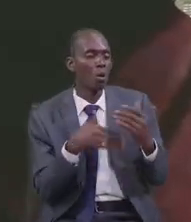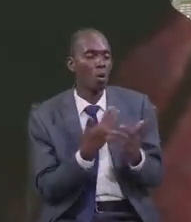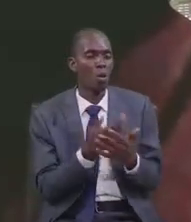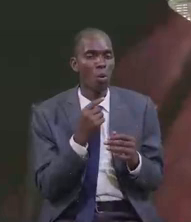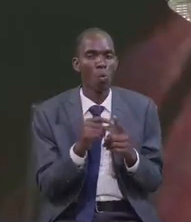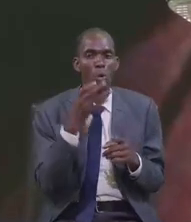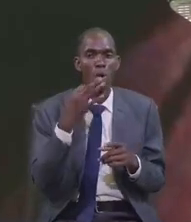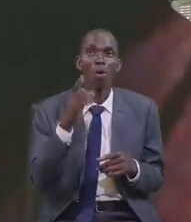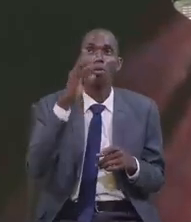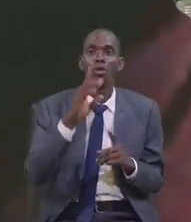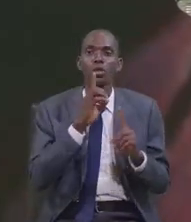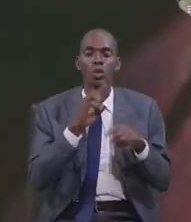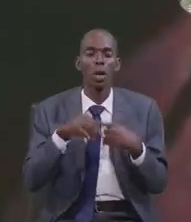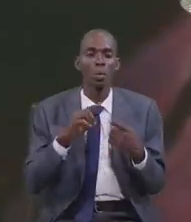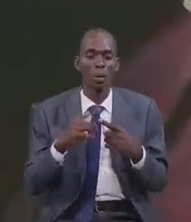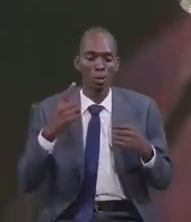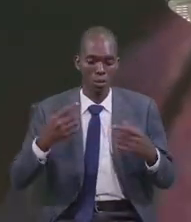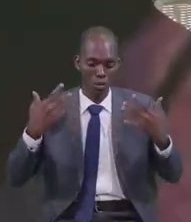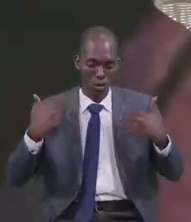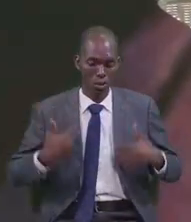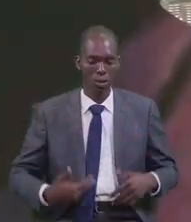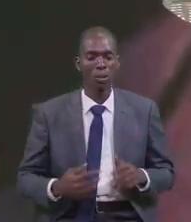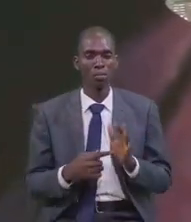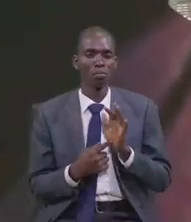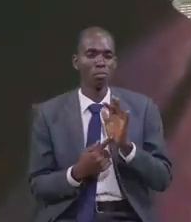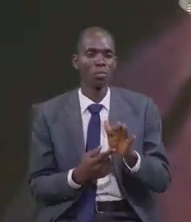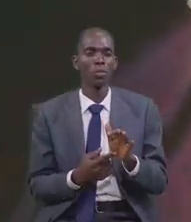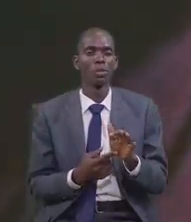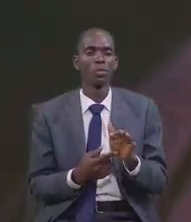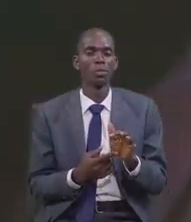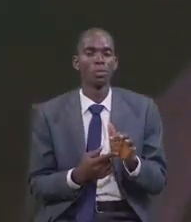L'aspect extérieur, oui, c'est bon.